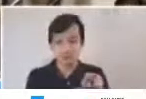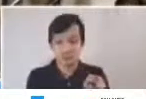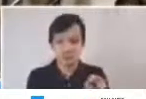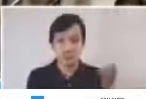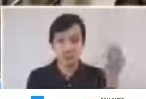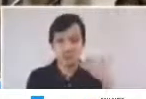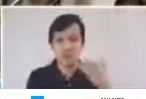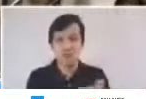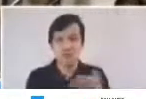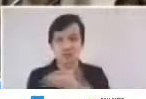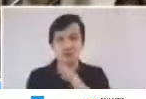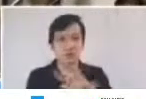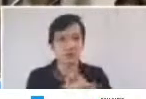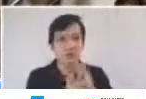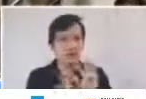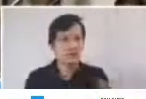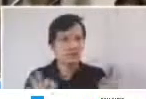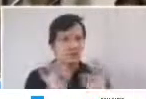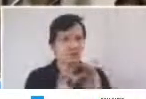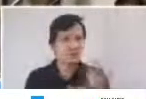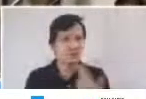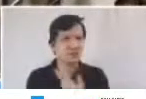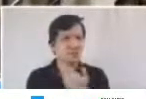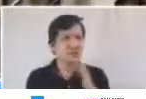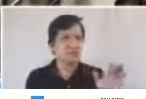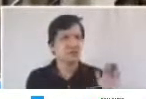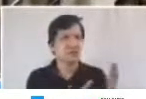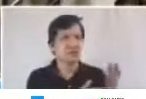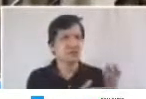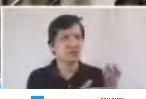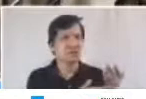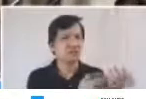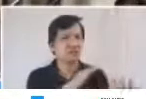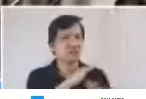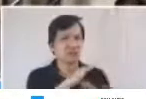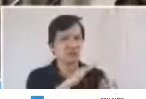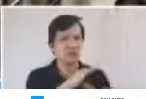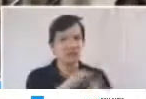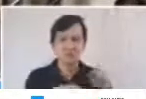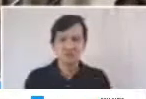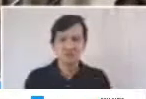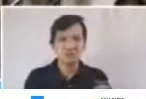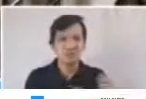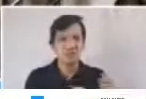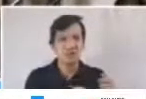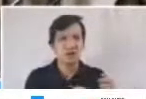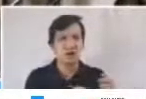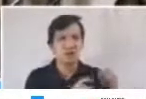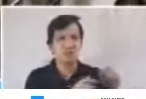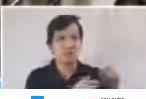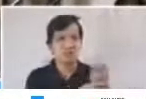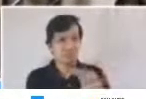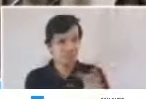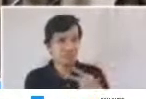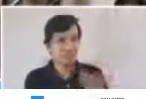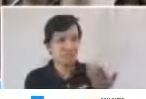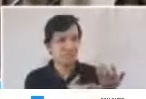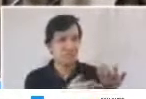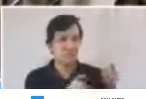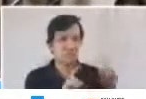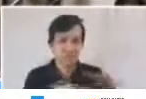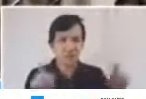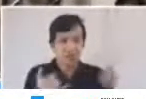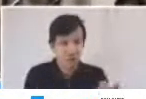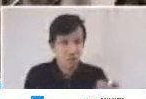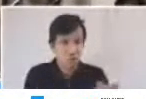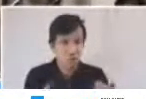the consumer side naman, kung meron pong bahagyang increase na gagawin yung mga nagbebenta, report po nila sa atin